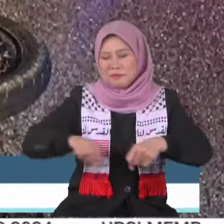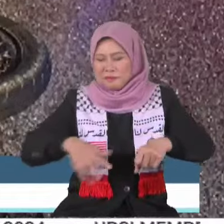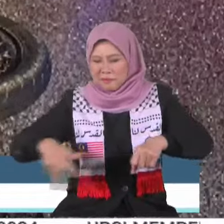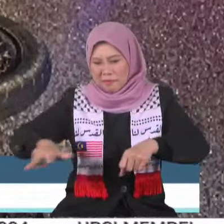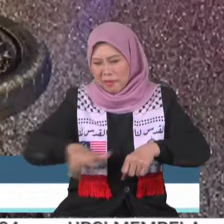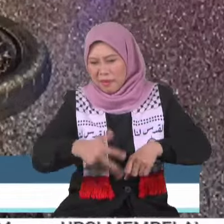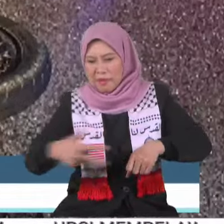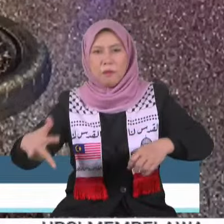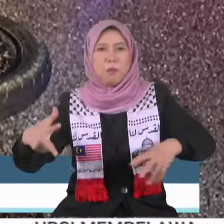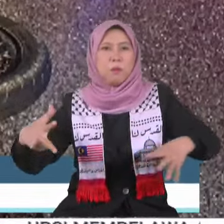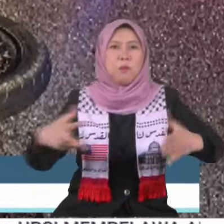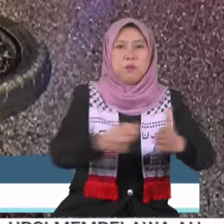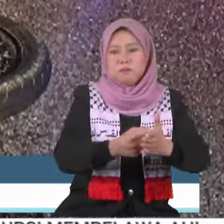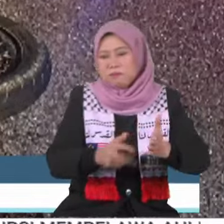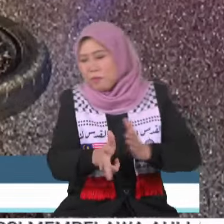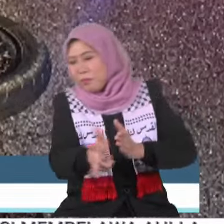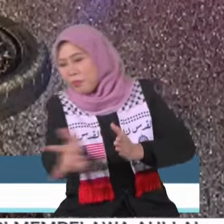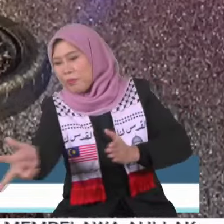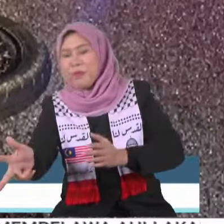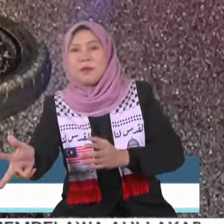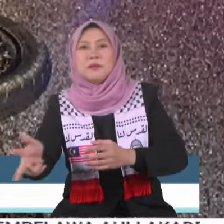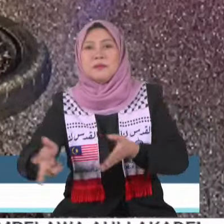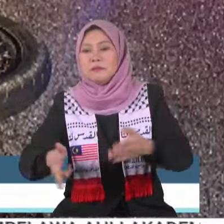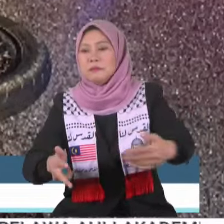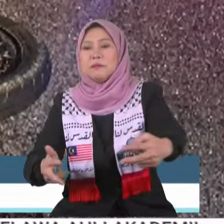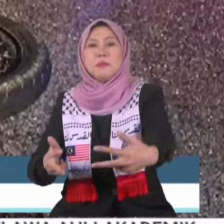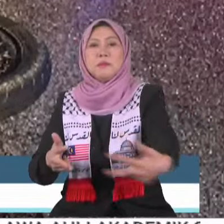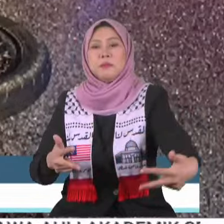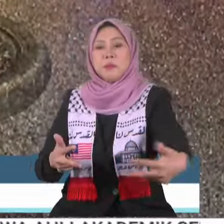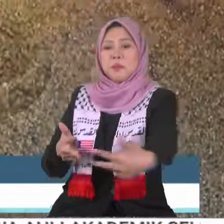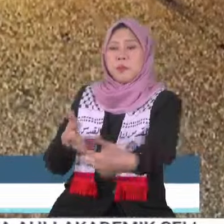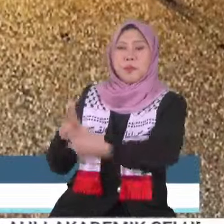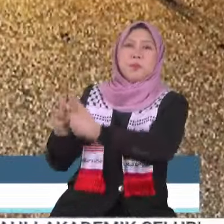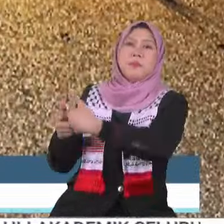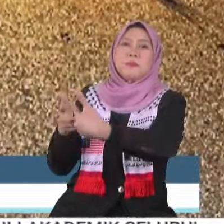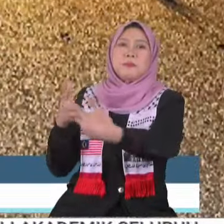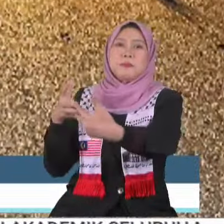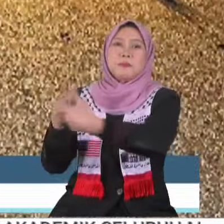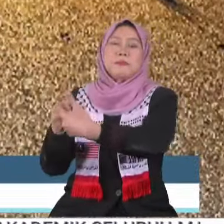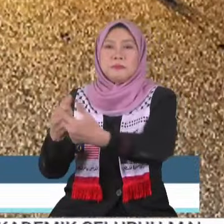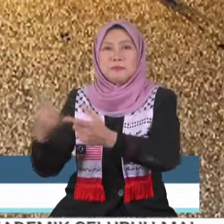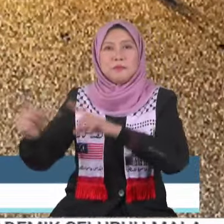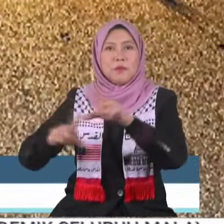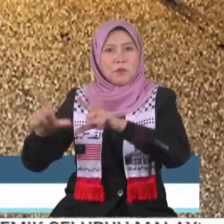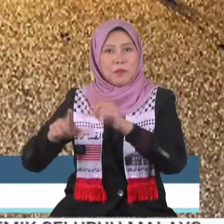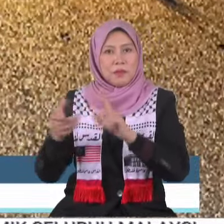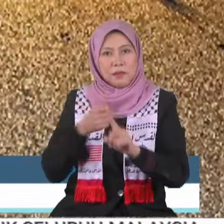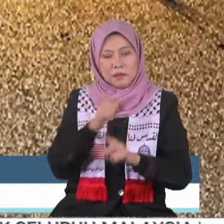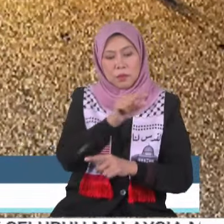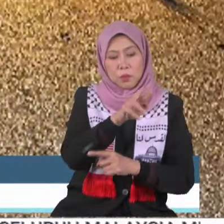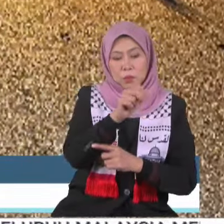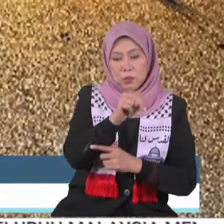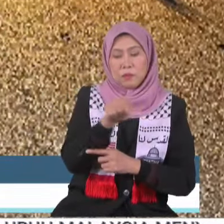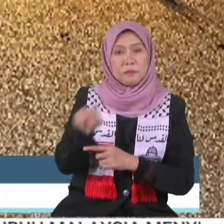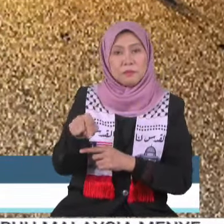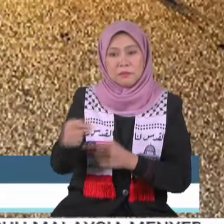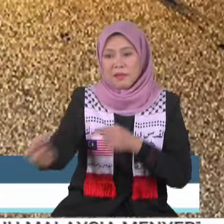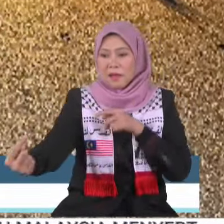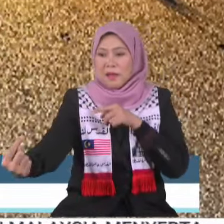didapati hilang kawalan ke kanan dan masuk ke laluan bertentangan. Pemandu lori dari Gurun ke Sungai Petani tidak sempat